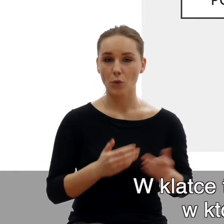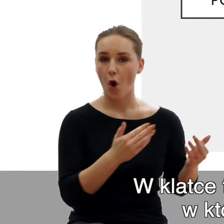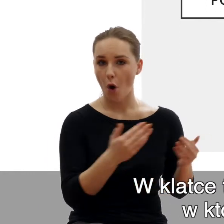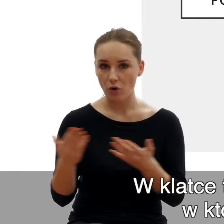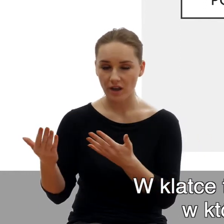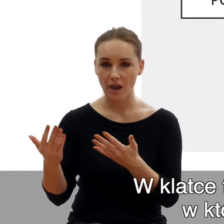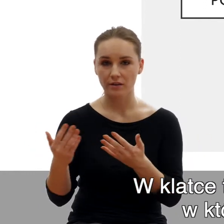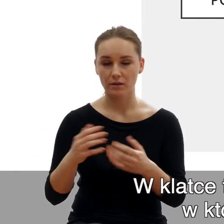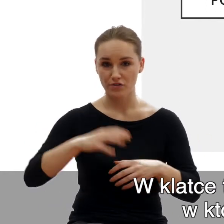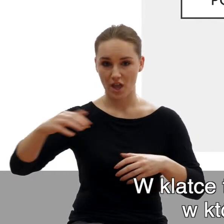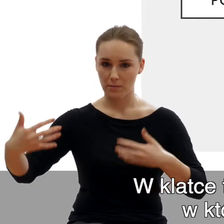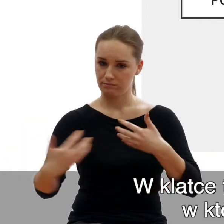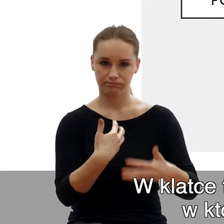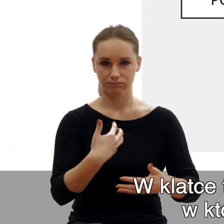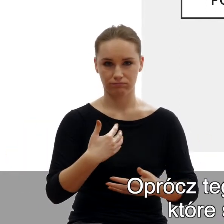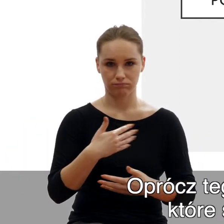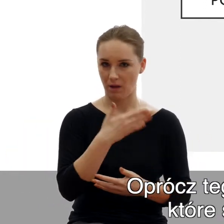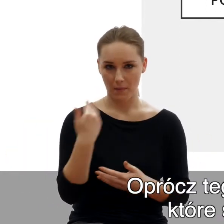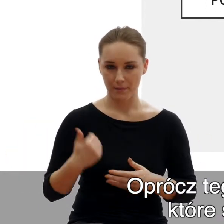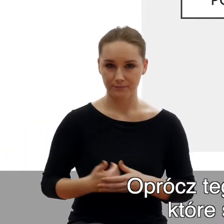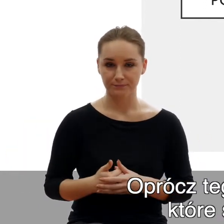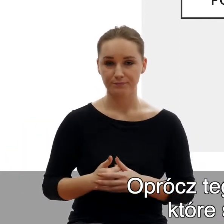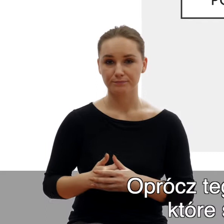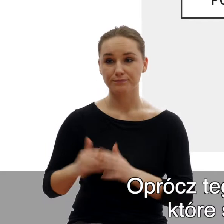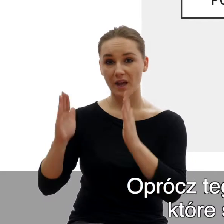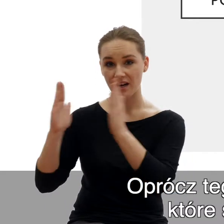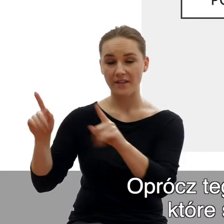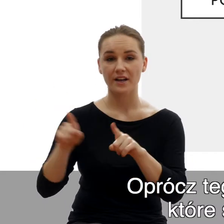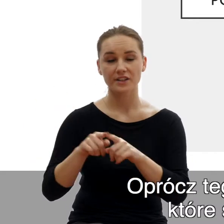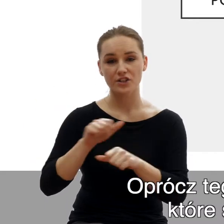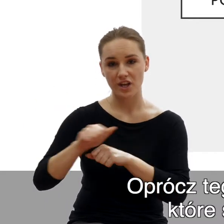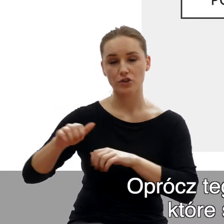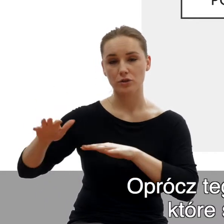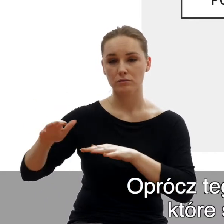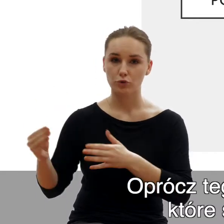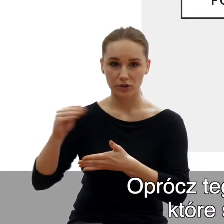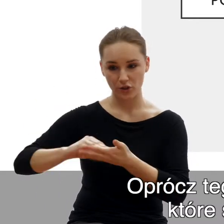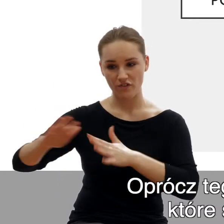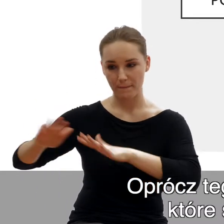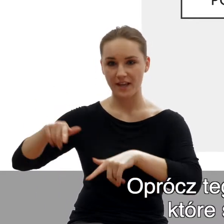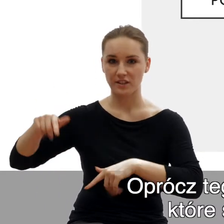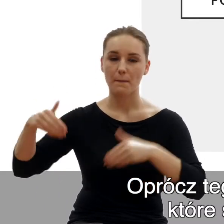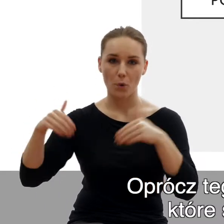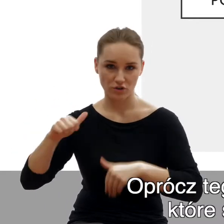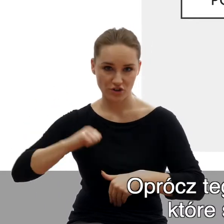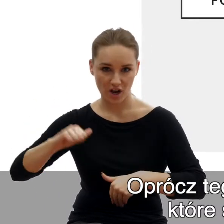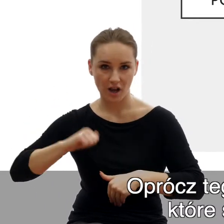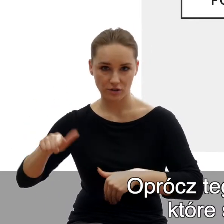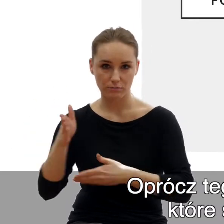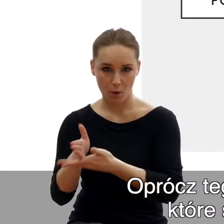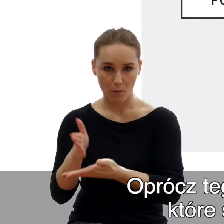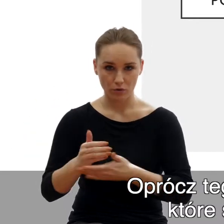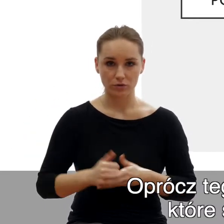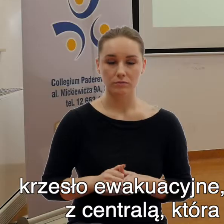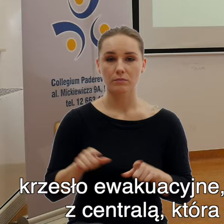w której można oczekiwać na pomoc. Oprócz tego zaznaczone są tam różne elementy, które są przydatne, na przykład